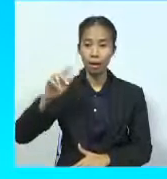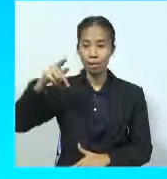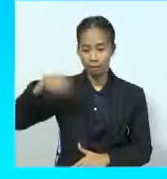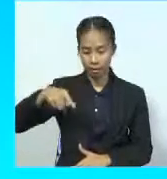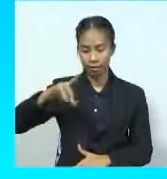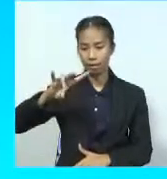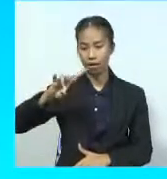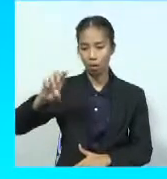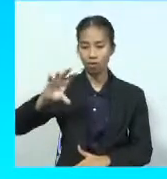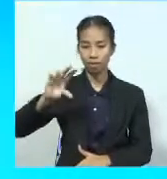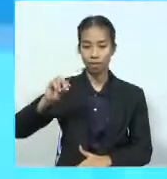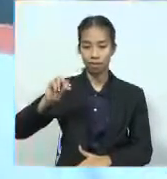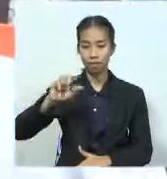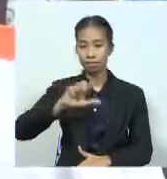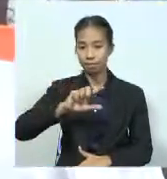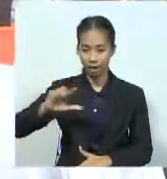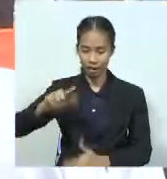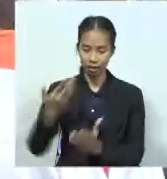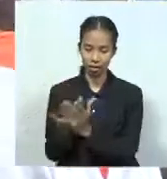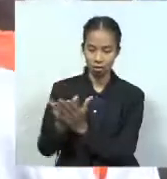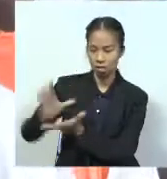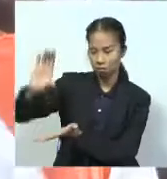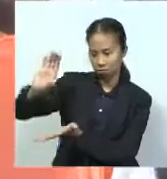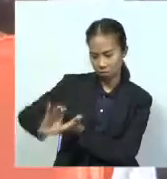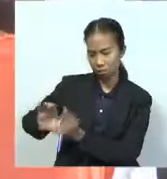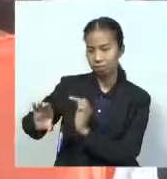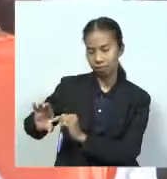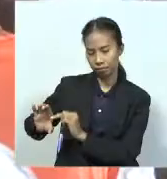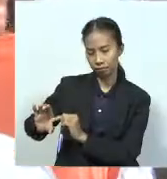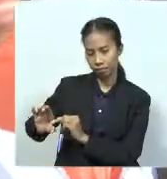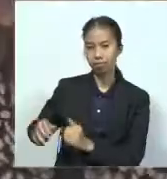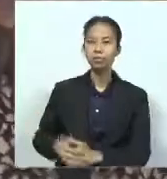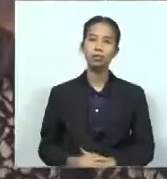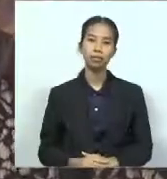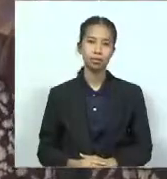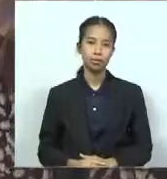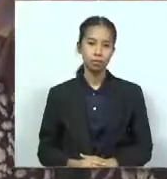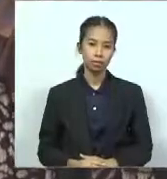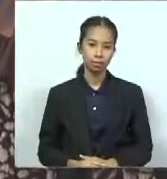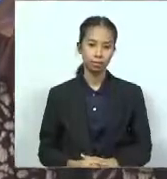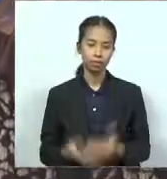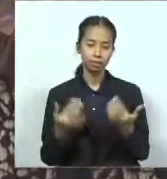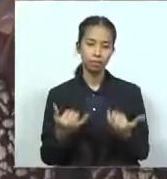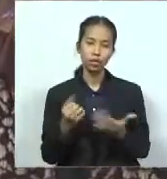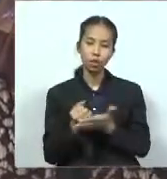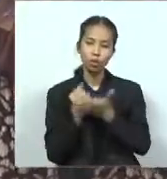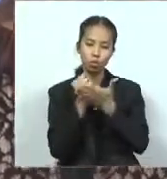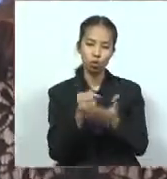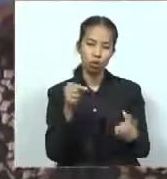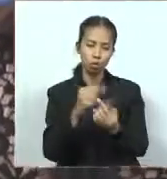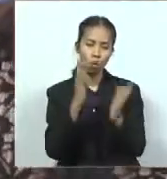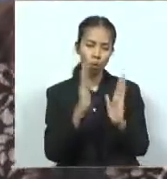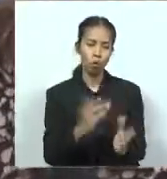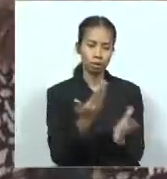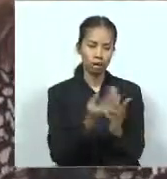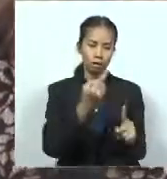730ล้านบาทนะคะก็จะใช้งบจากกองทุนประชารัฐเพื่อเศรษฐกิจฐานรากและสังคมสำหรับการช่วยเหลือผู้มีรายได้น้อยผ่านบั